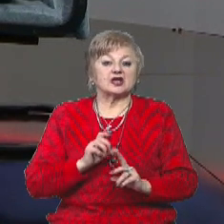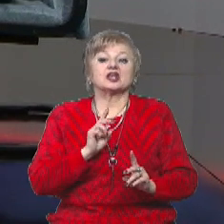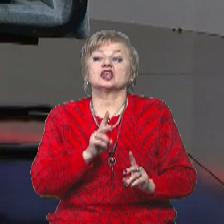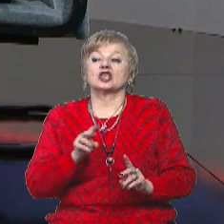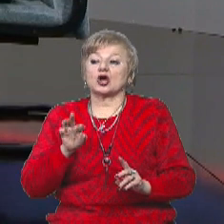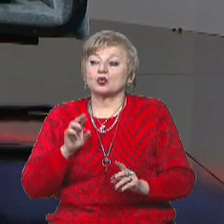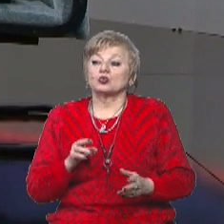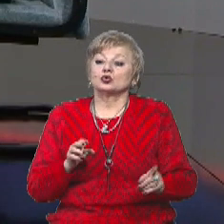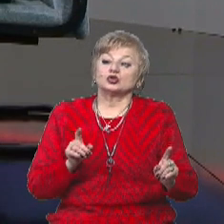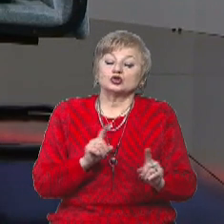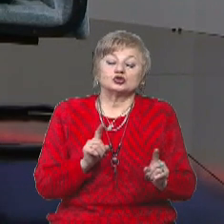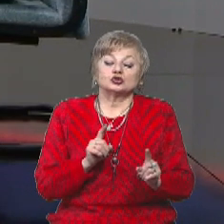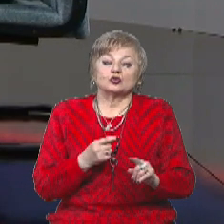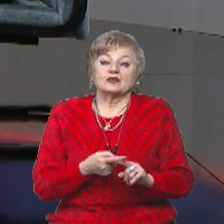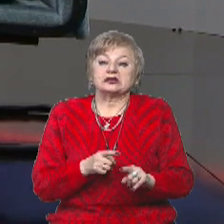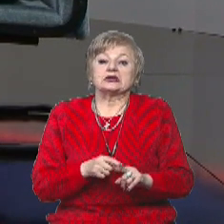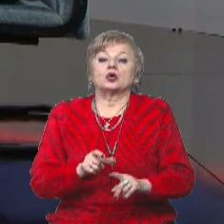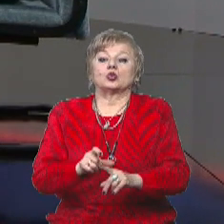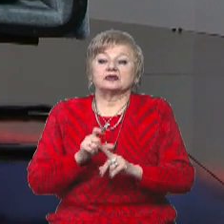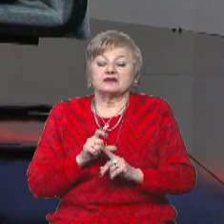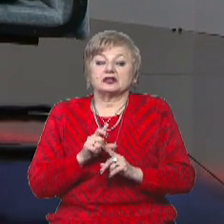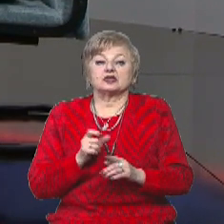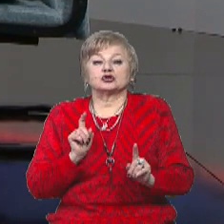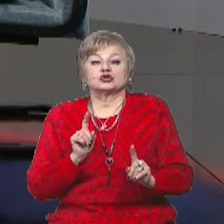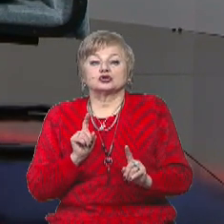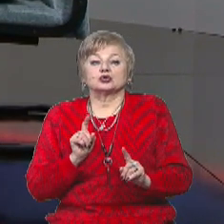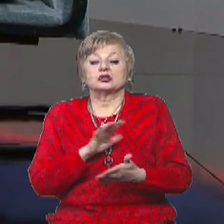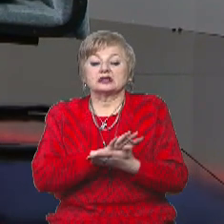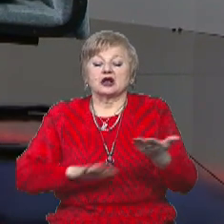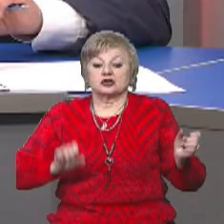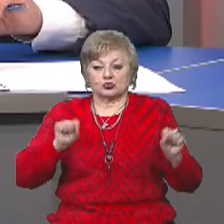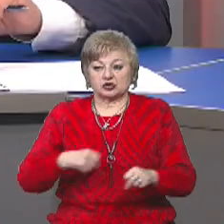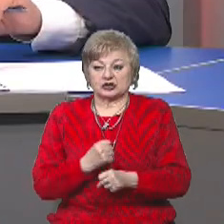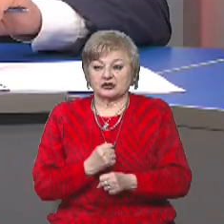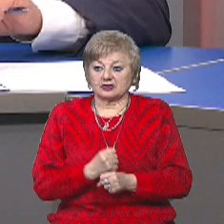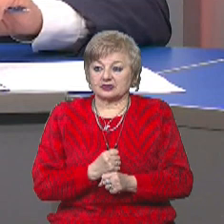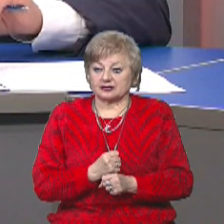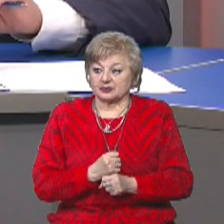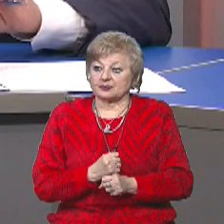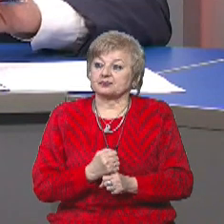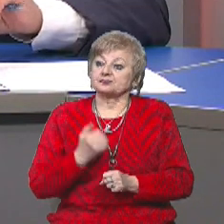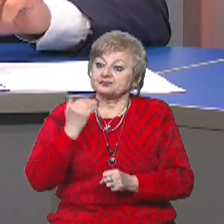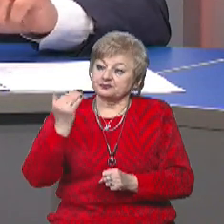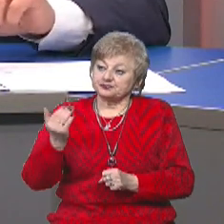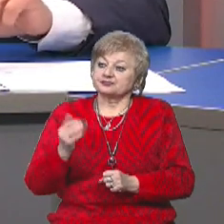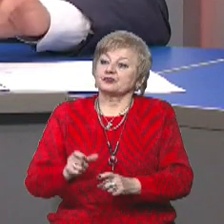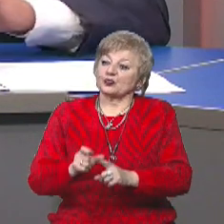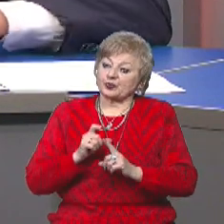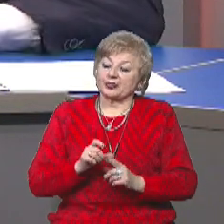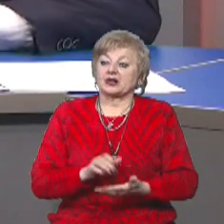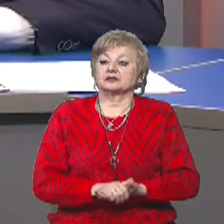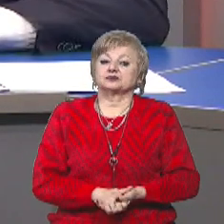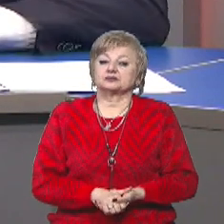І, власне, що з цією відповіддю або її відсутністю далі можна робити? Тетяно, чи давайте